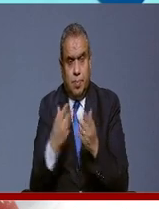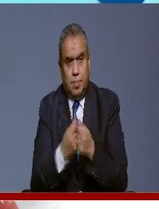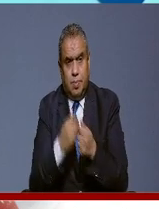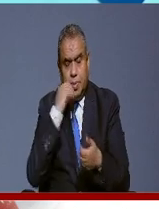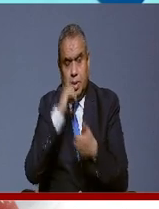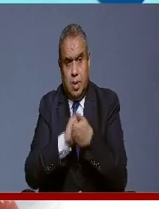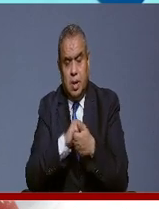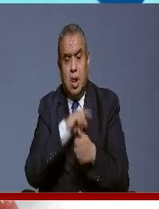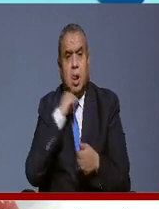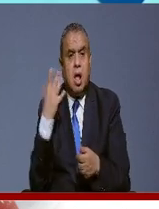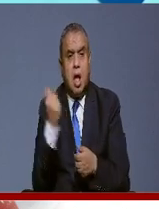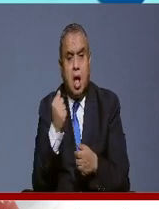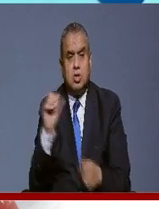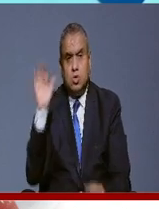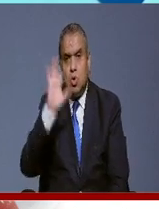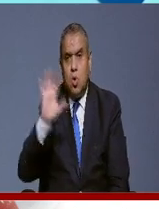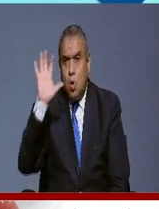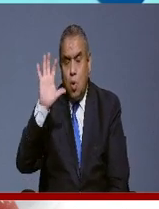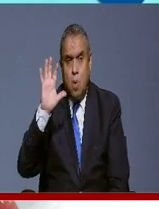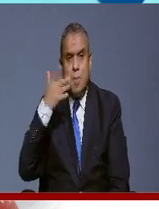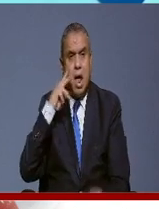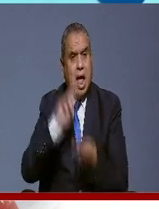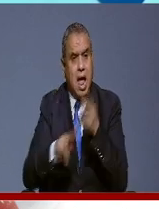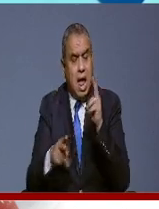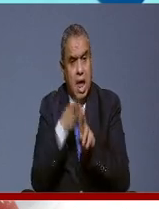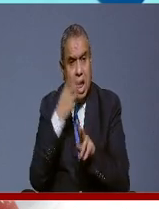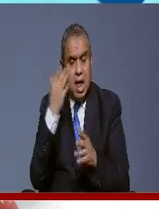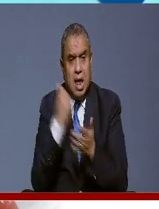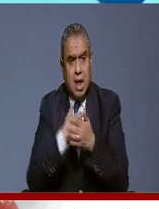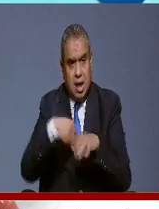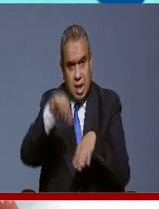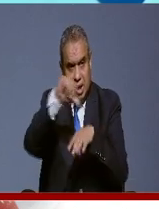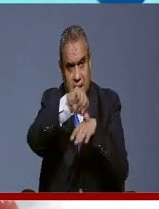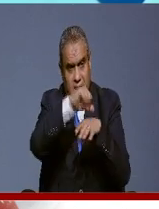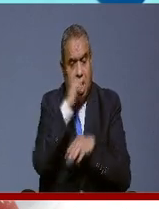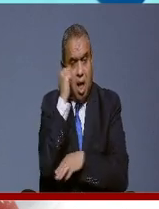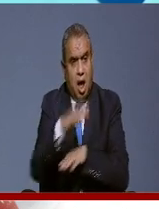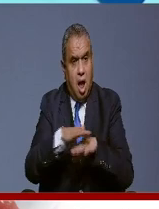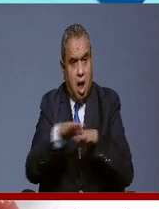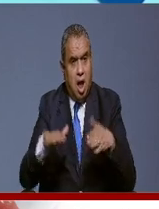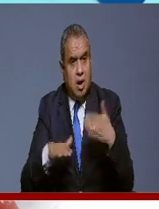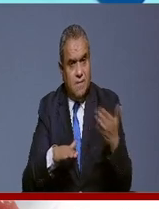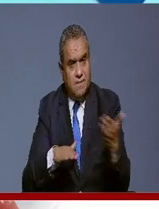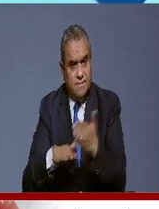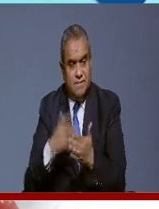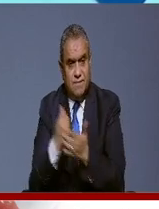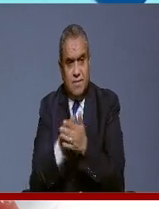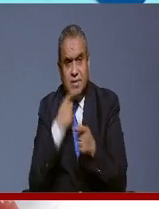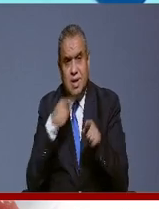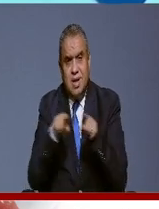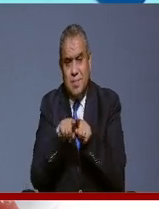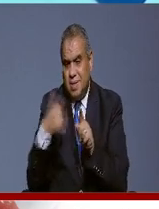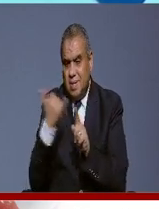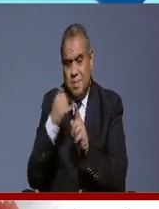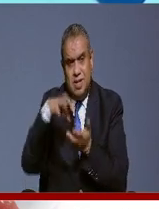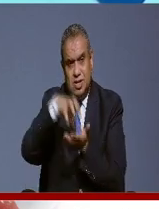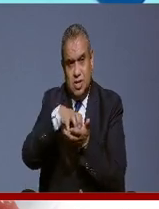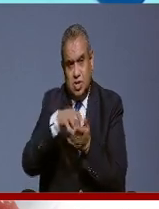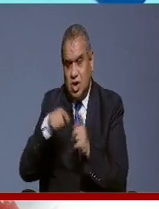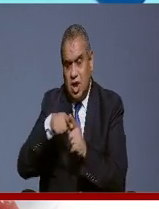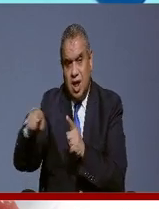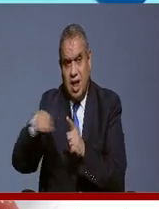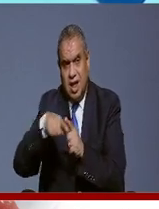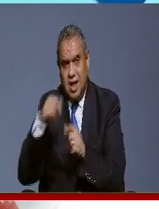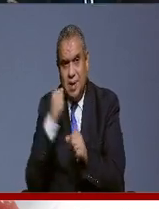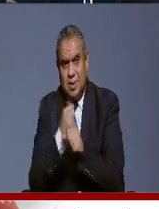الخاص المصري والأجنبي وكله، لا في مناطق وفي أراضي بتبقى فندم جنب القرية، قرية عايزة تشتغل وأنا